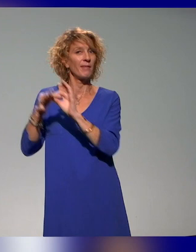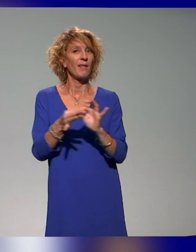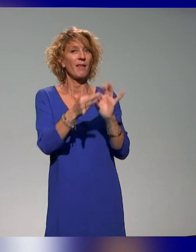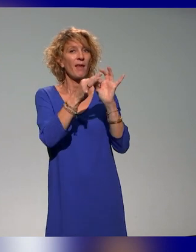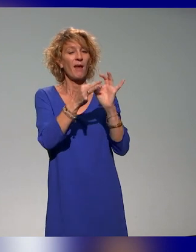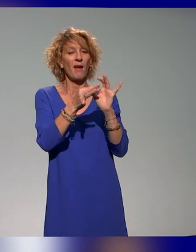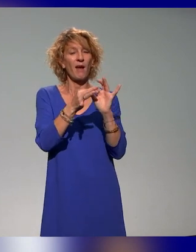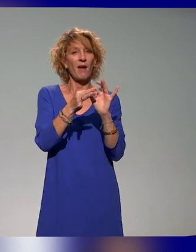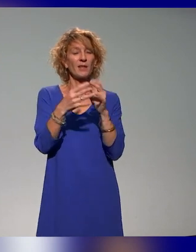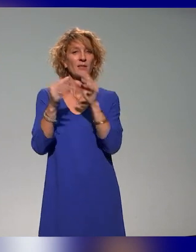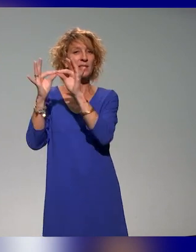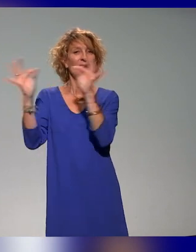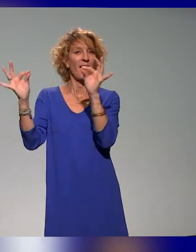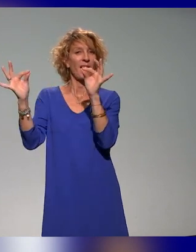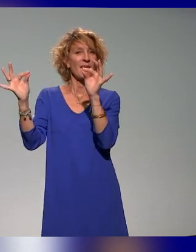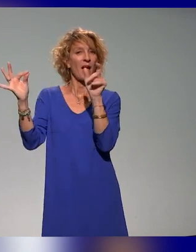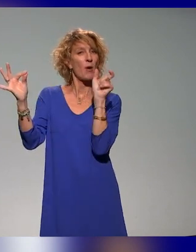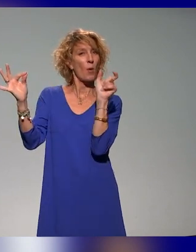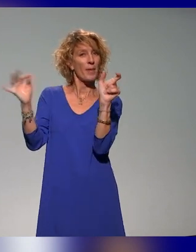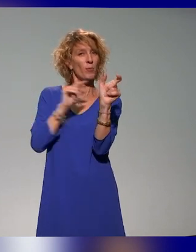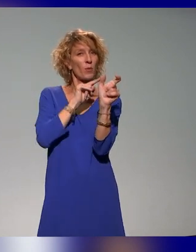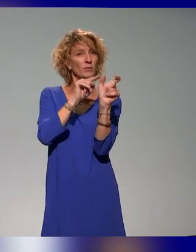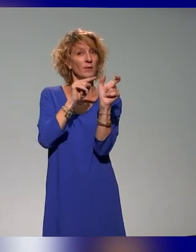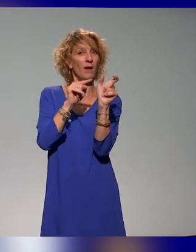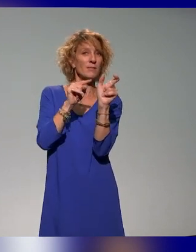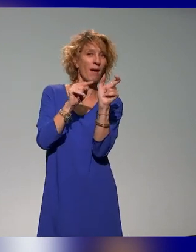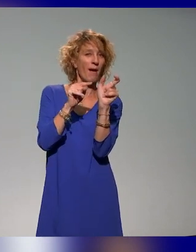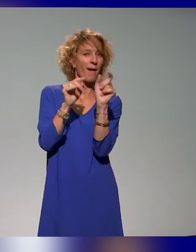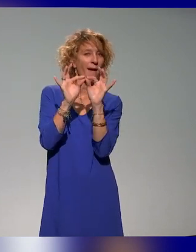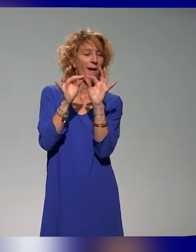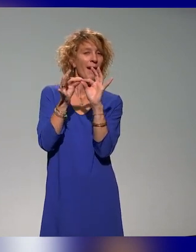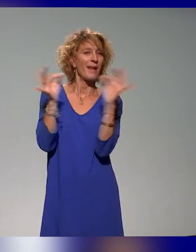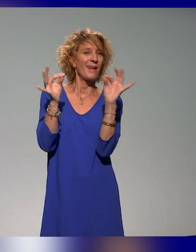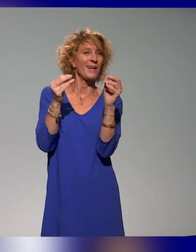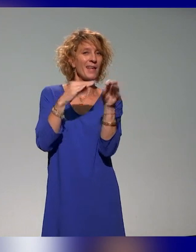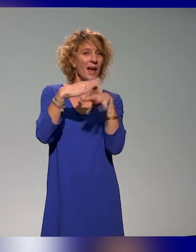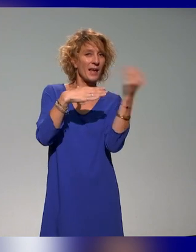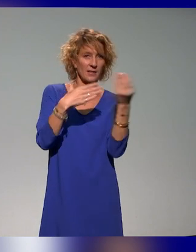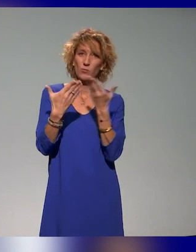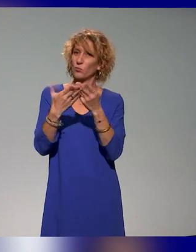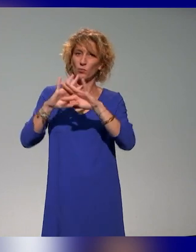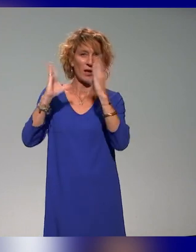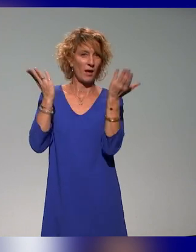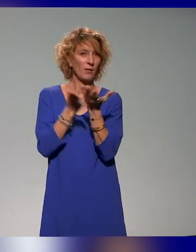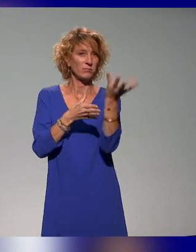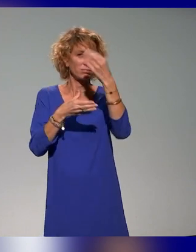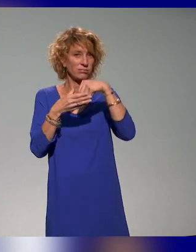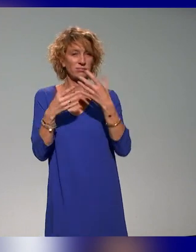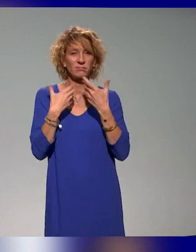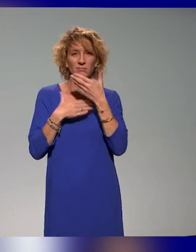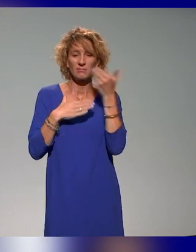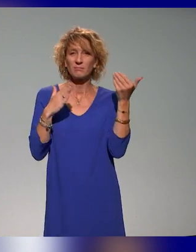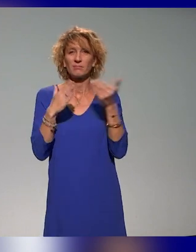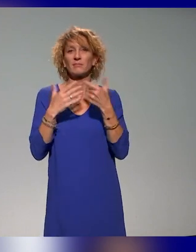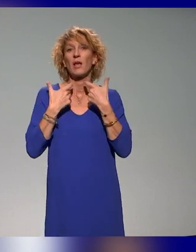un petit dessin à côté du lien pour dire que c'est un lien externe ou des choses comme ça. Ça aussi, ça fait partie de l'amélioration de l'accessibilité ou au moins